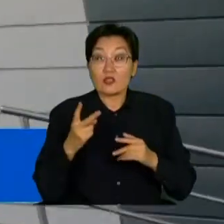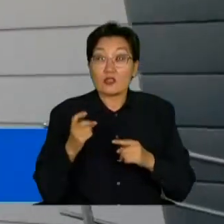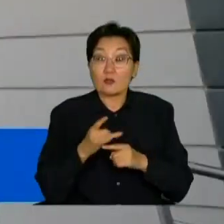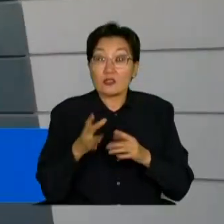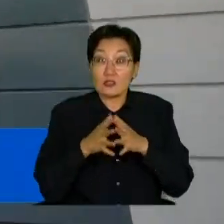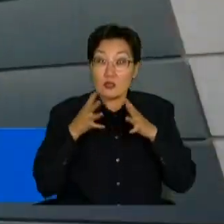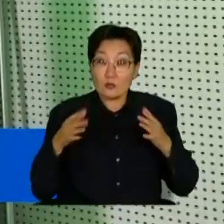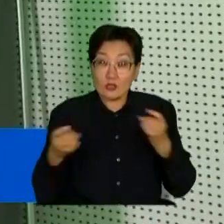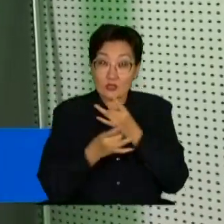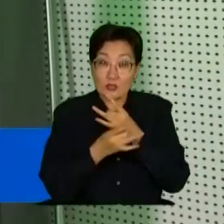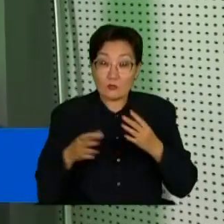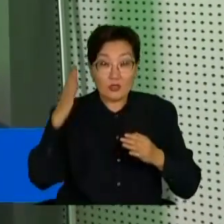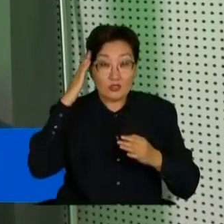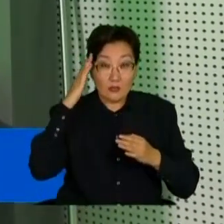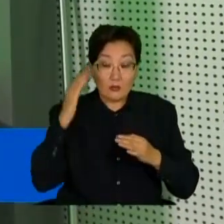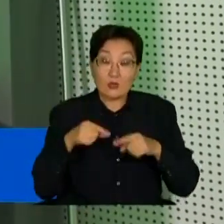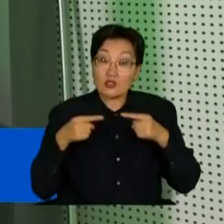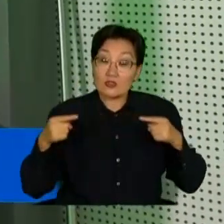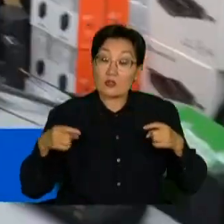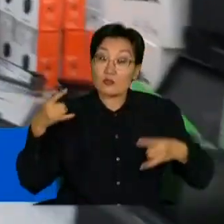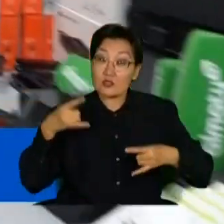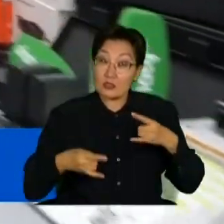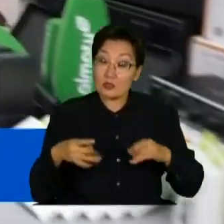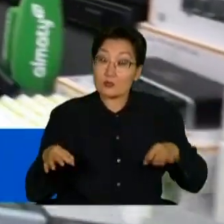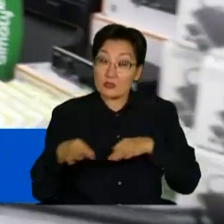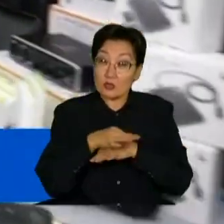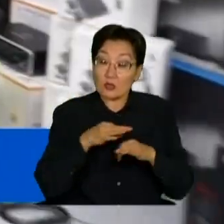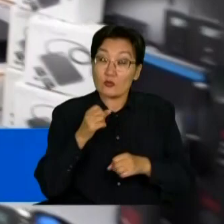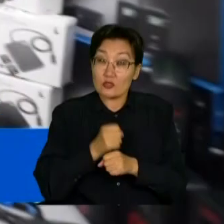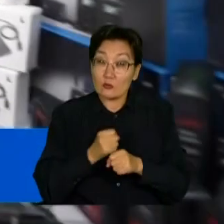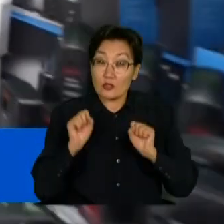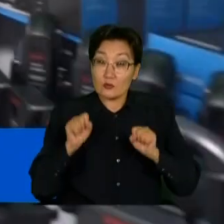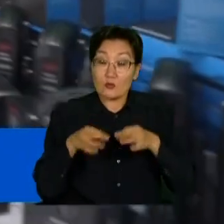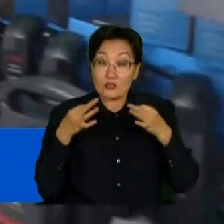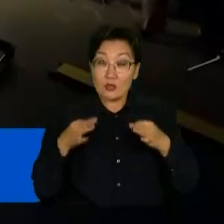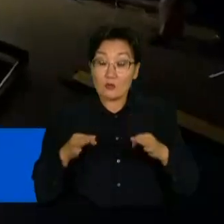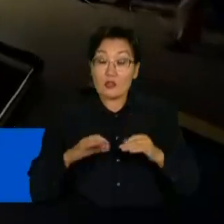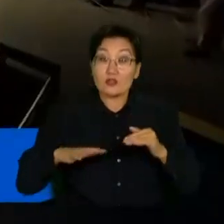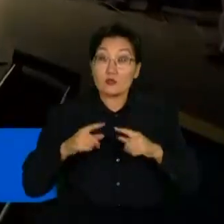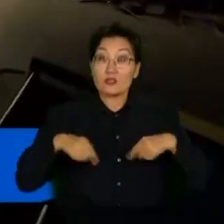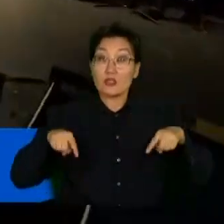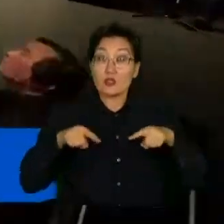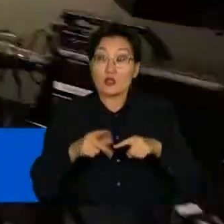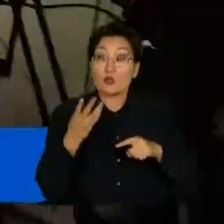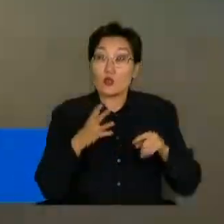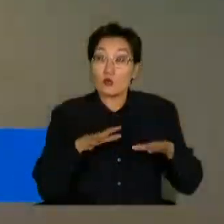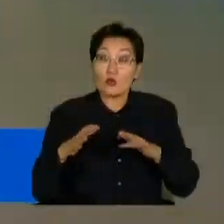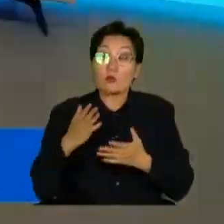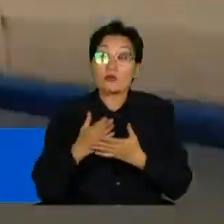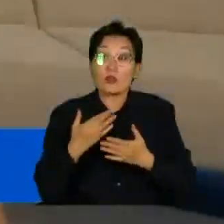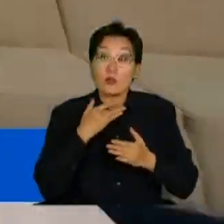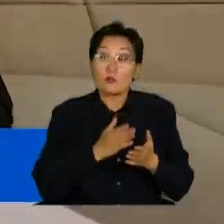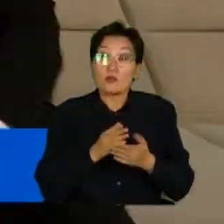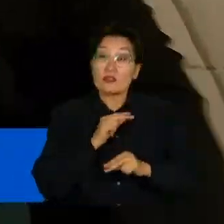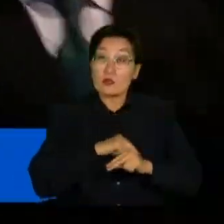ұлғайтылып, мәдени, зияткерлік және басқа да телевизиялық жобаларды жасауға мүмкіндік ашқан студияда 4 локация құрылған.